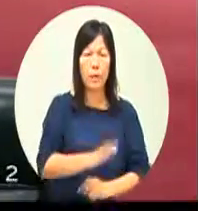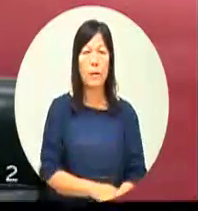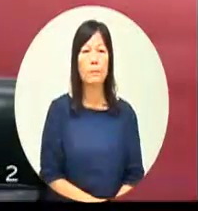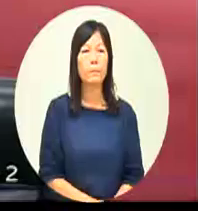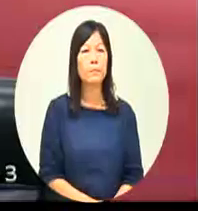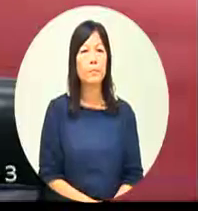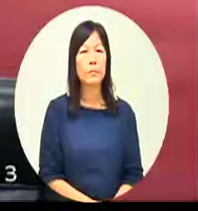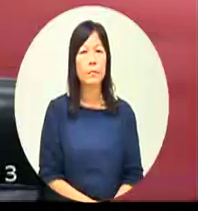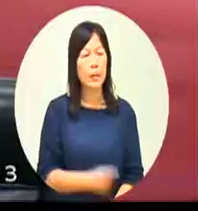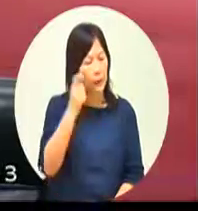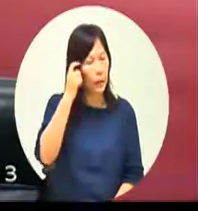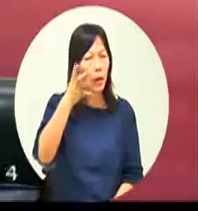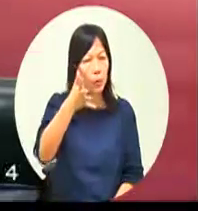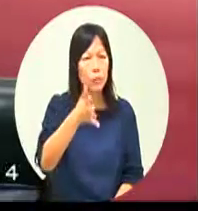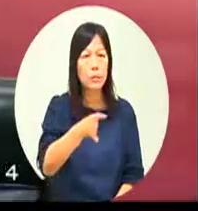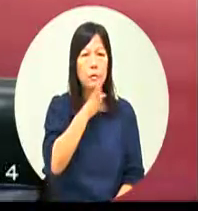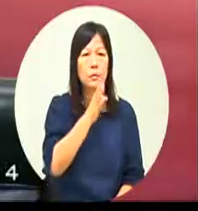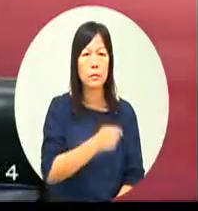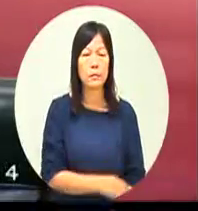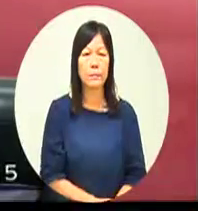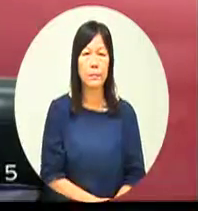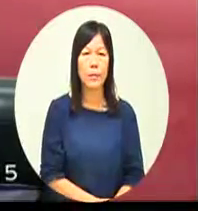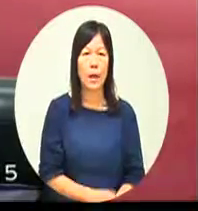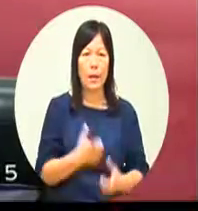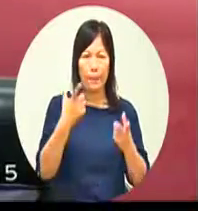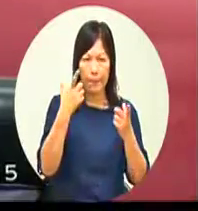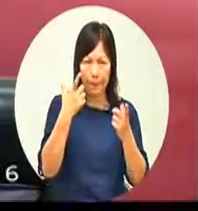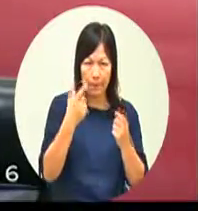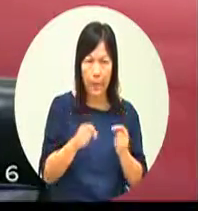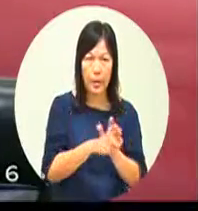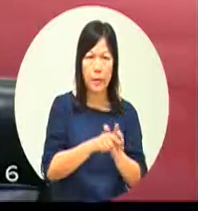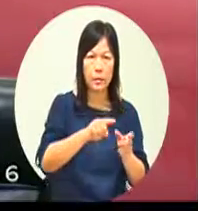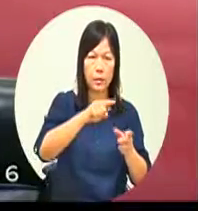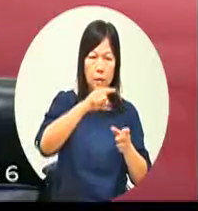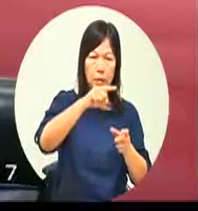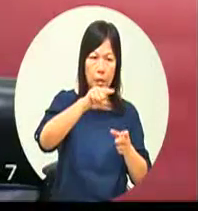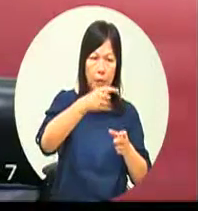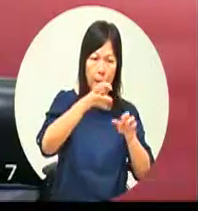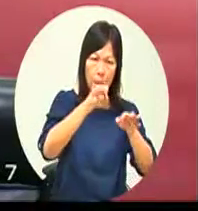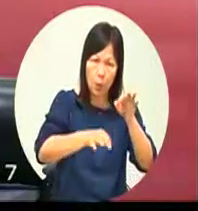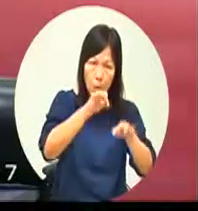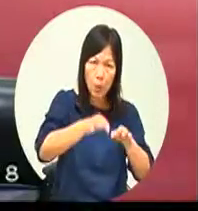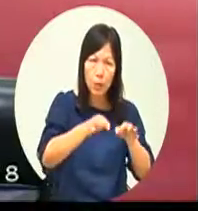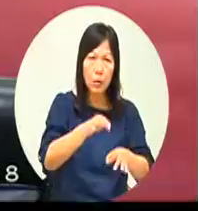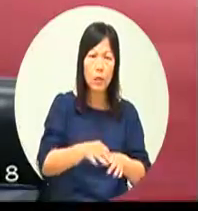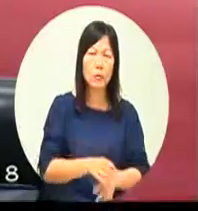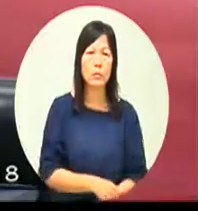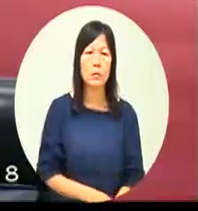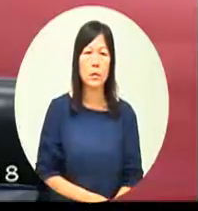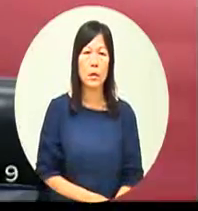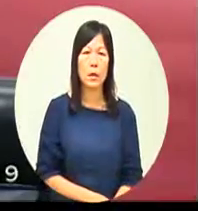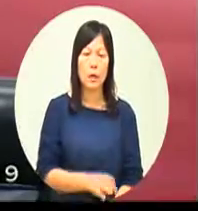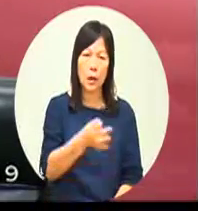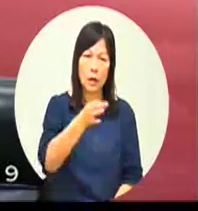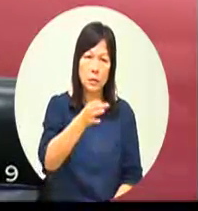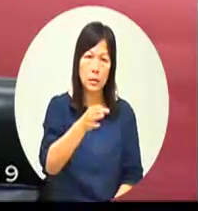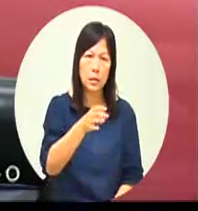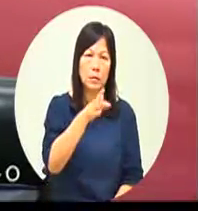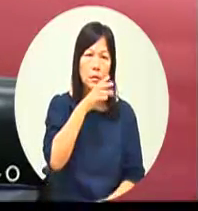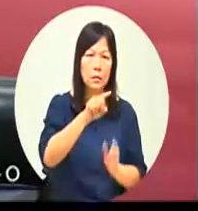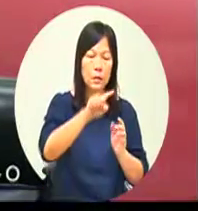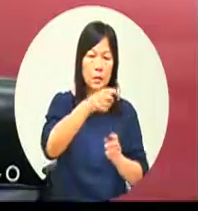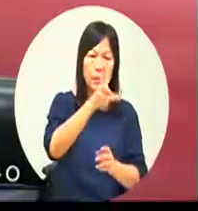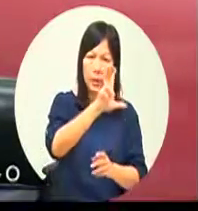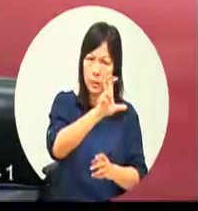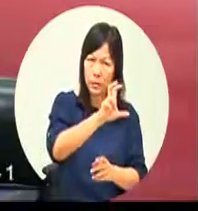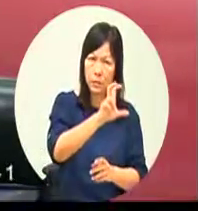教你，原来咱一百公斤嘛吼，咱收处理外县市是170块